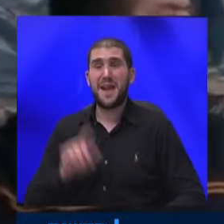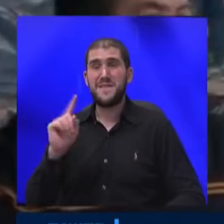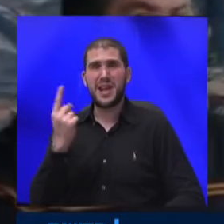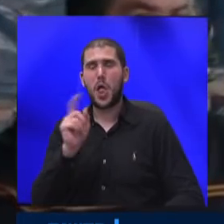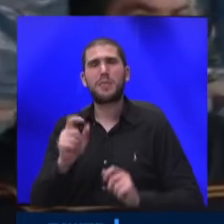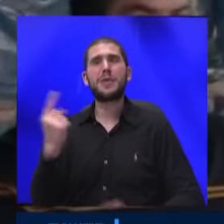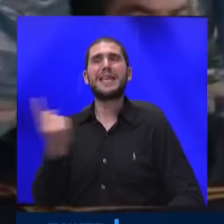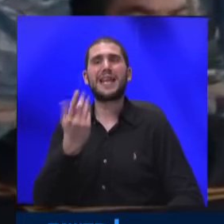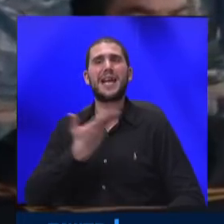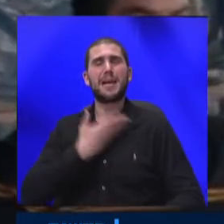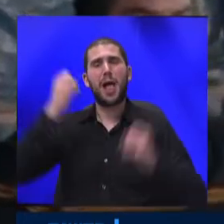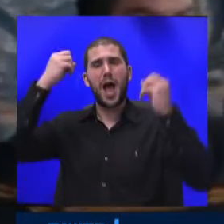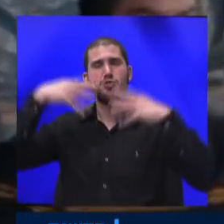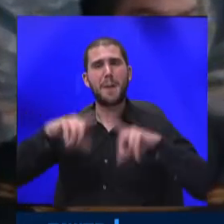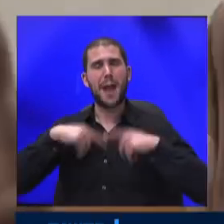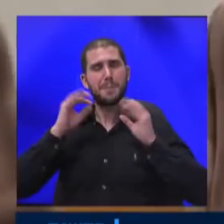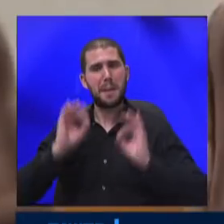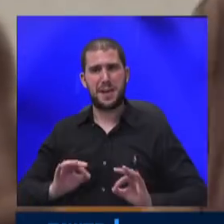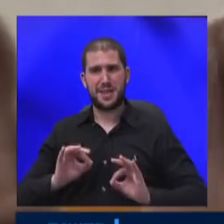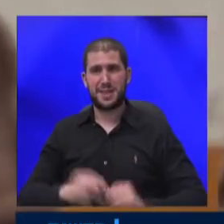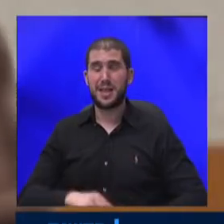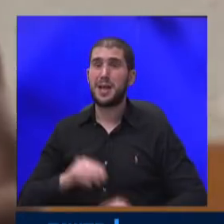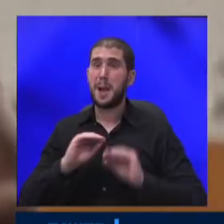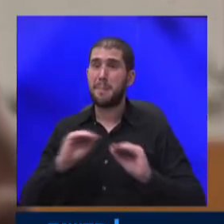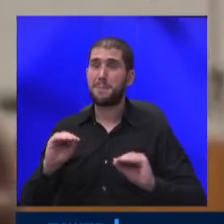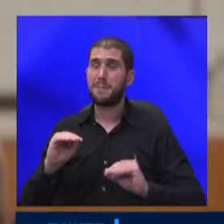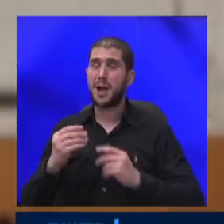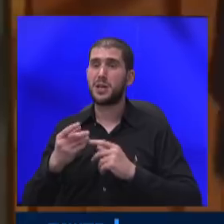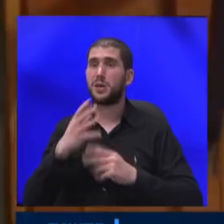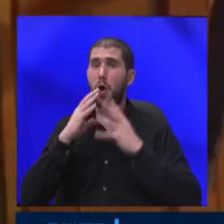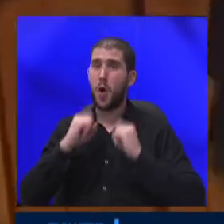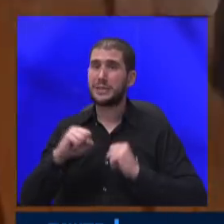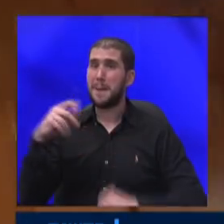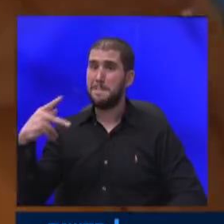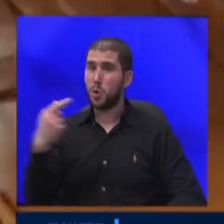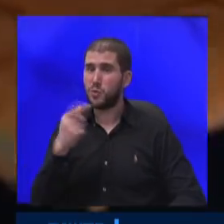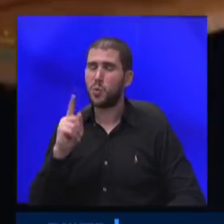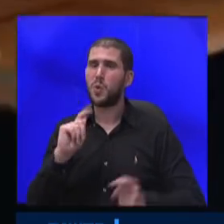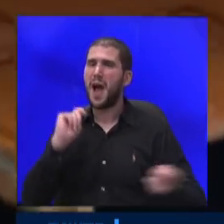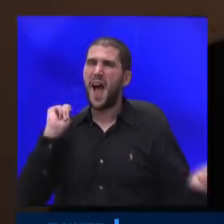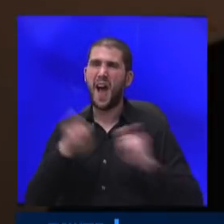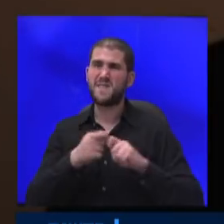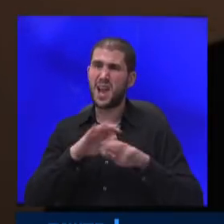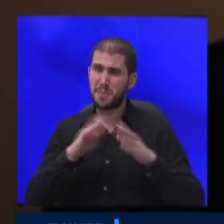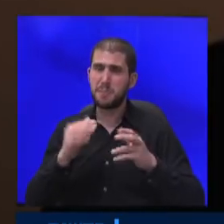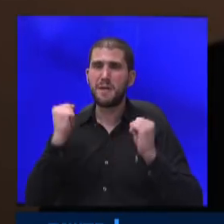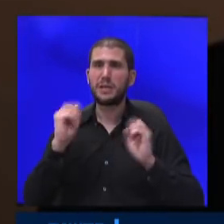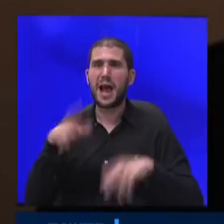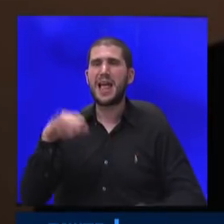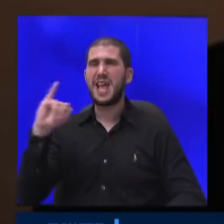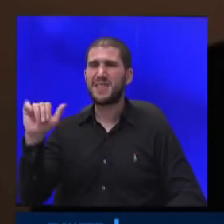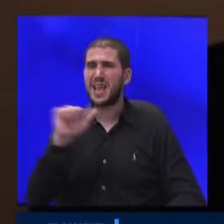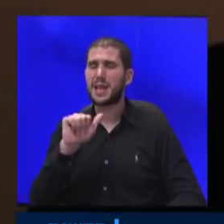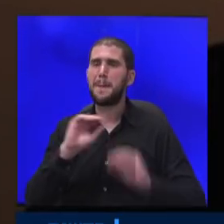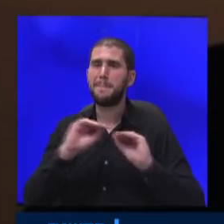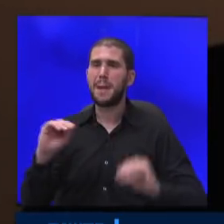היחידה שקיבלה השראה מהחיים האמיתיים. הבמאי האוסטרי פאול גרושובסקי וסצנת הפיכת הבמה מבוססים על יבגני אריה שביים את